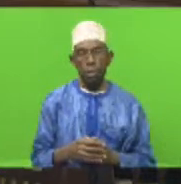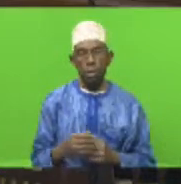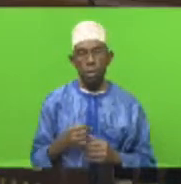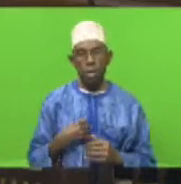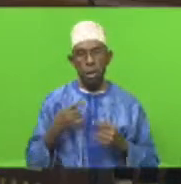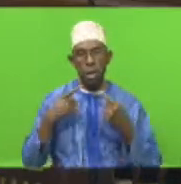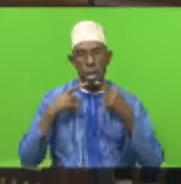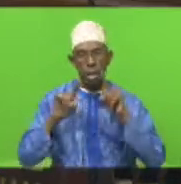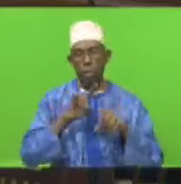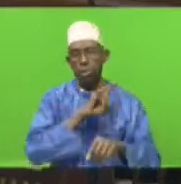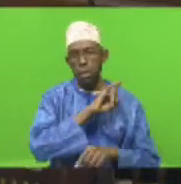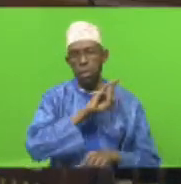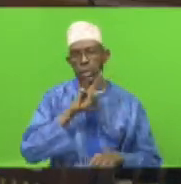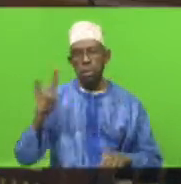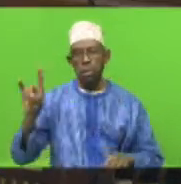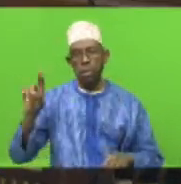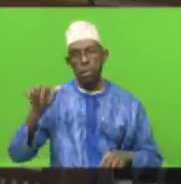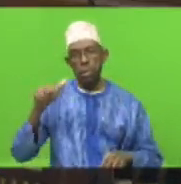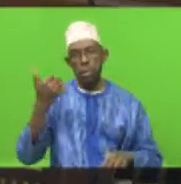أشهد أن لا